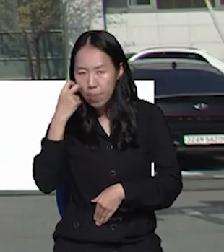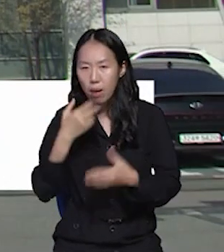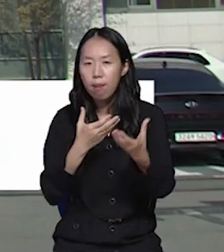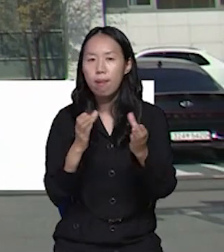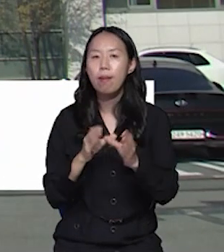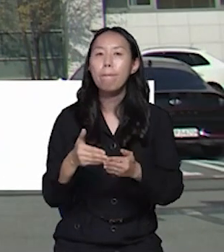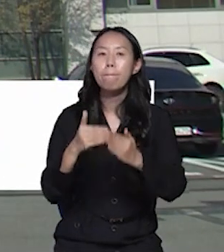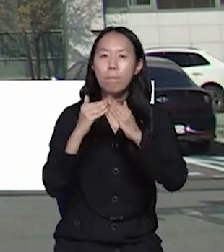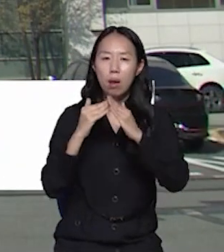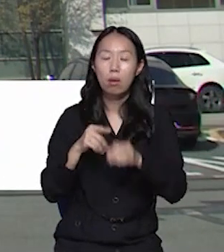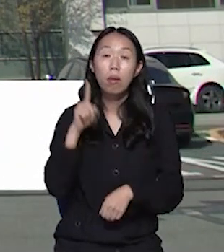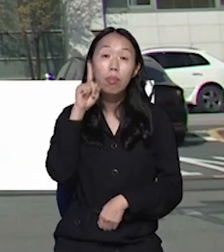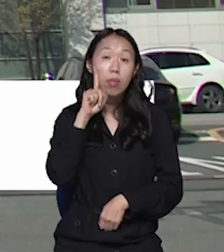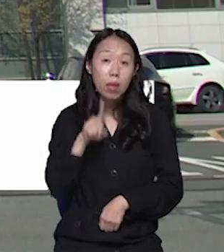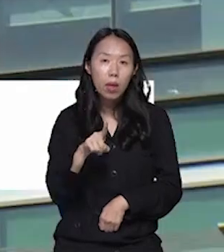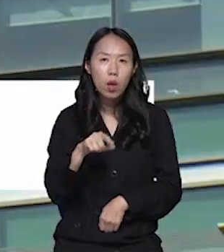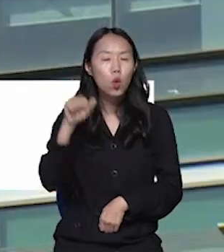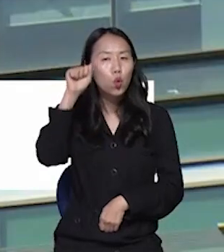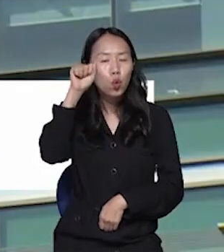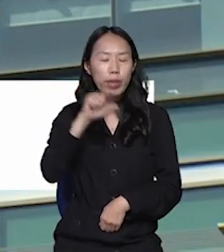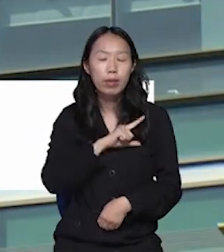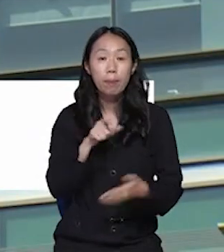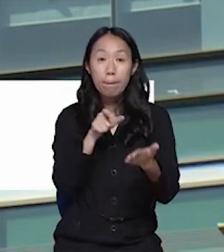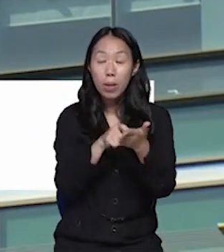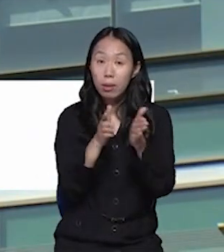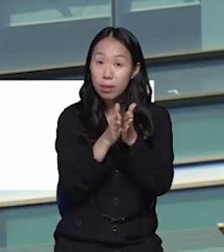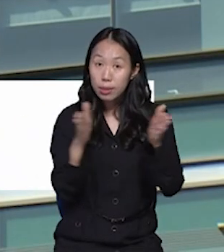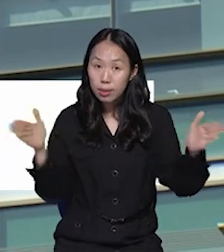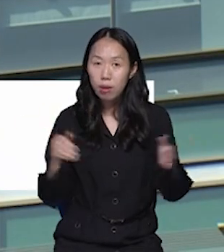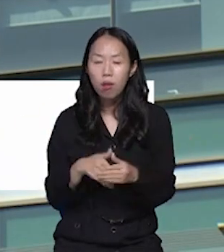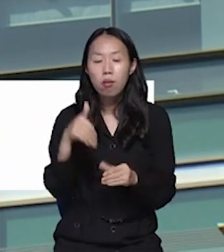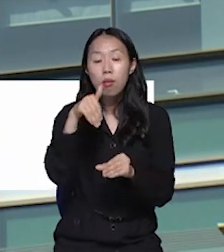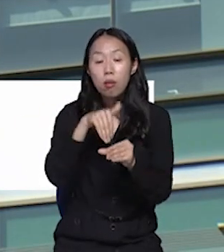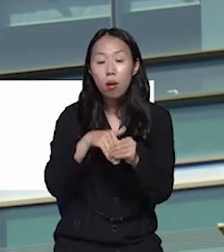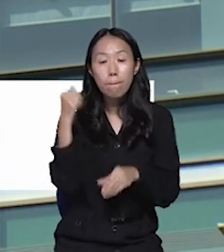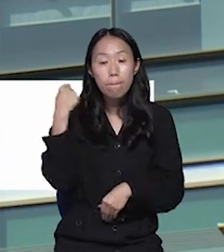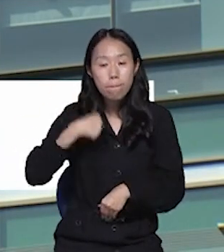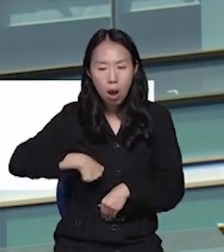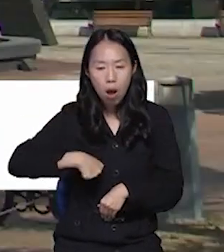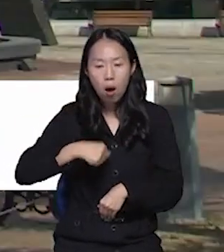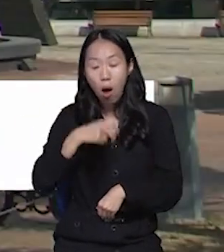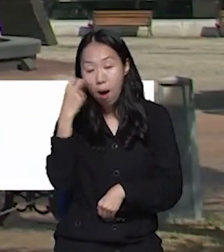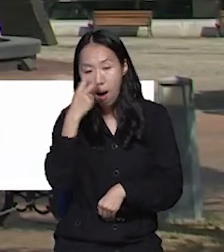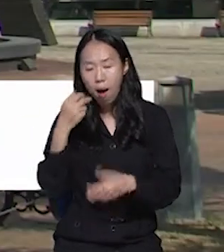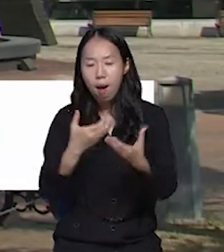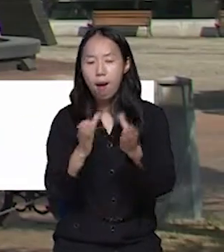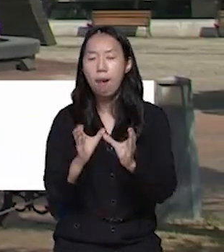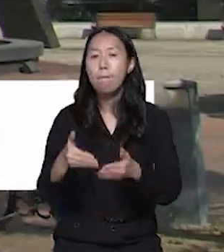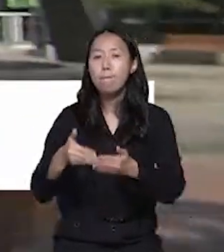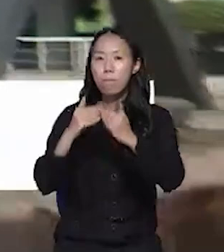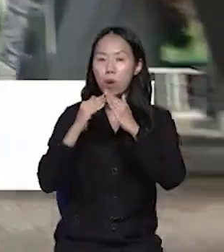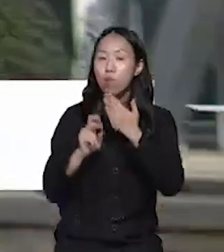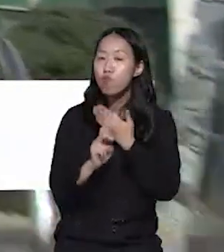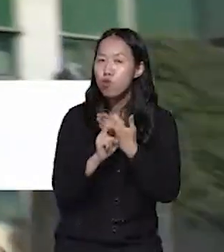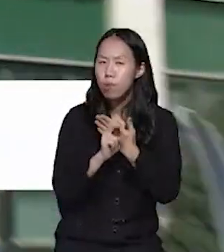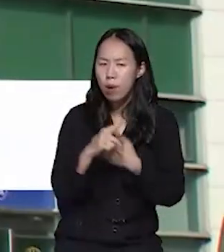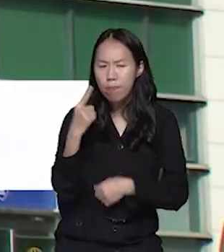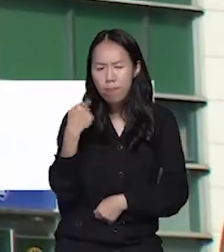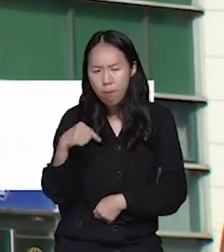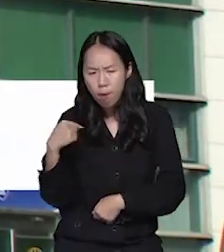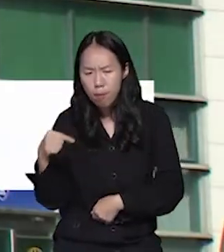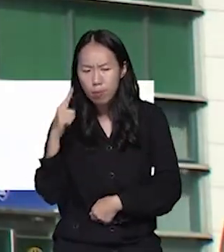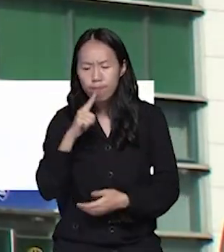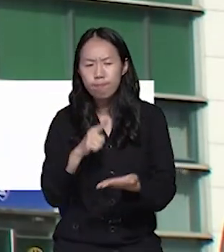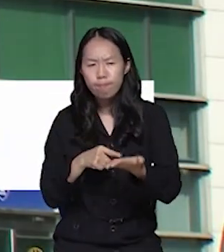경찰청은 내일 총선 예비 후보자 등록 시작과 함께 선거사범 수사 전담팀을 편성해 불법 행위에 대한 첩보 수집을